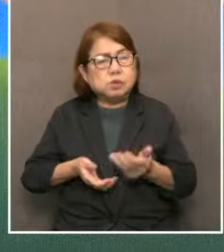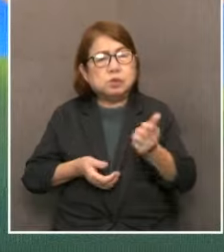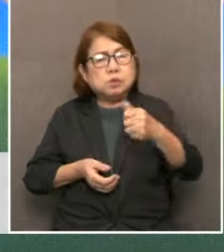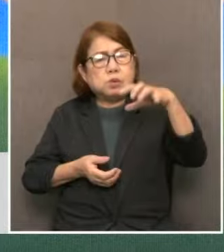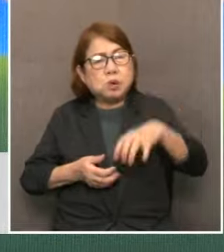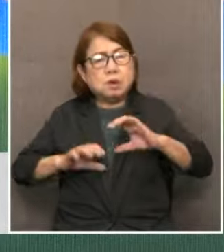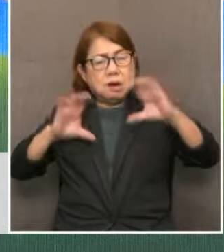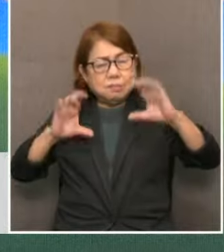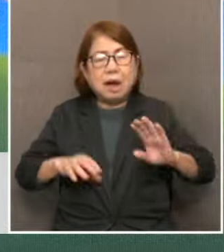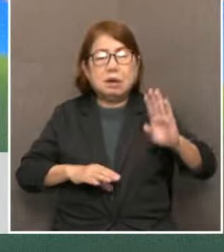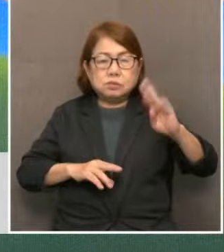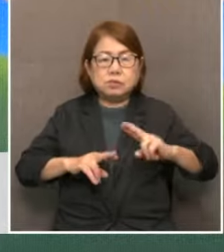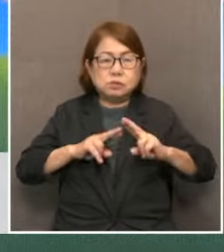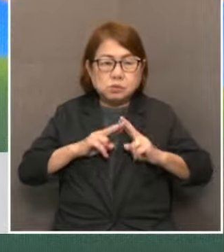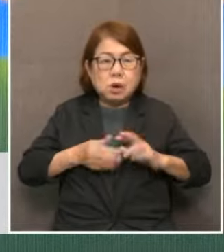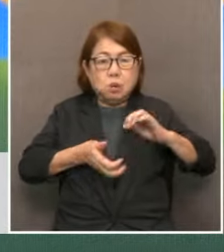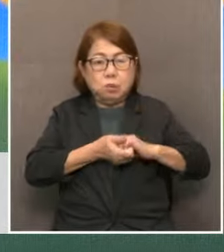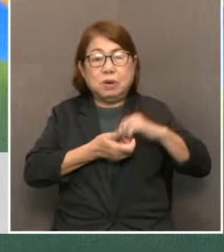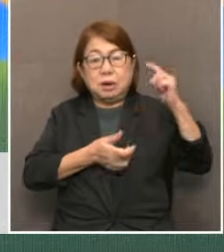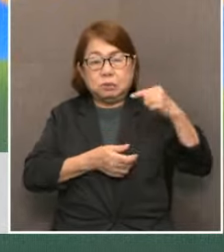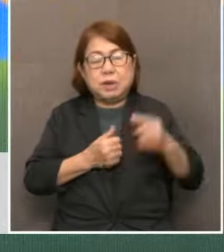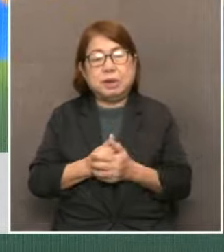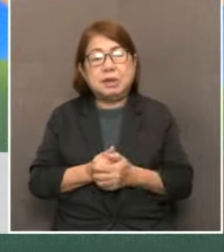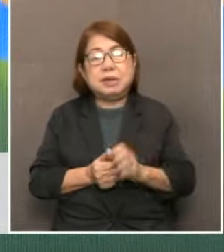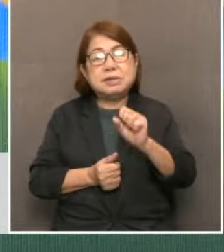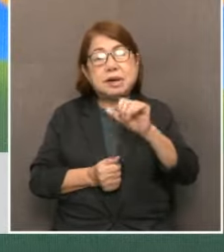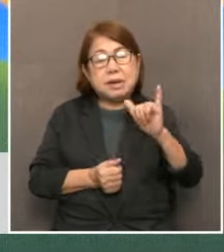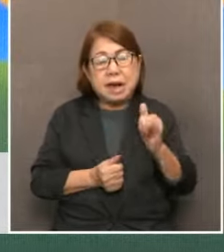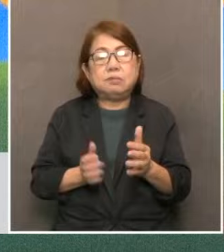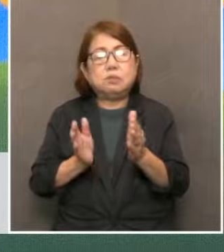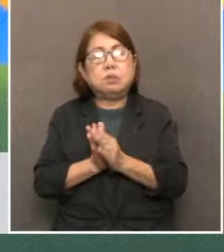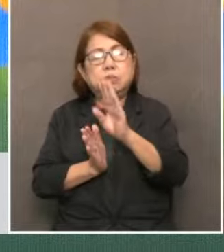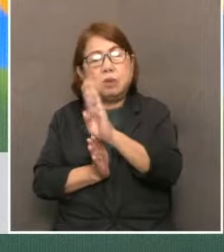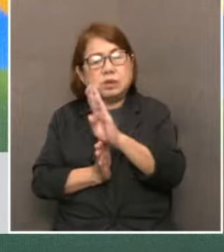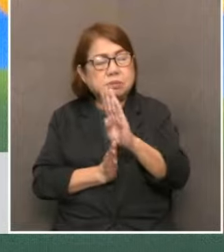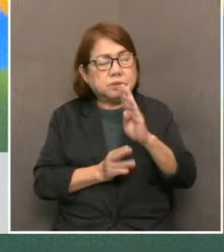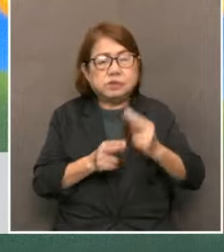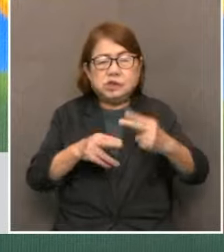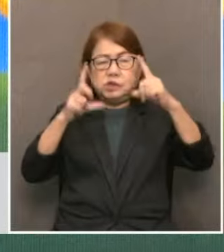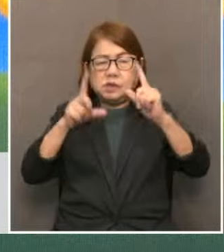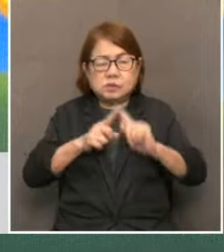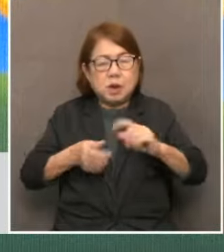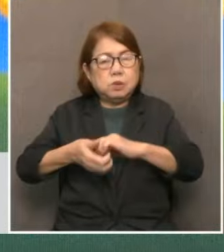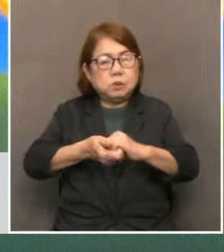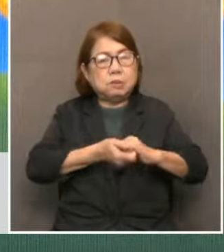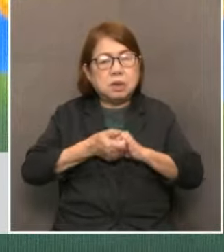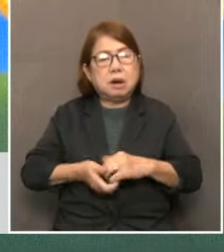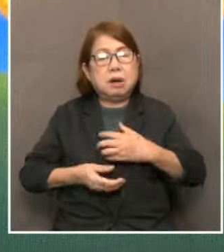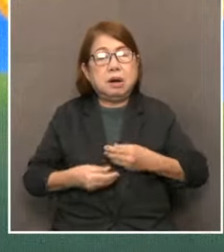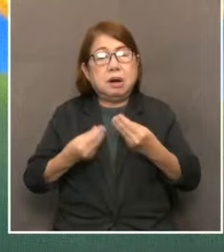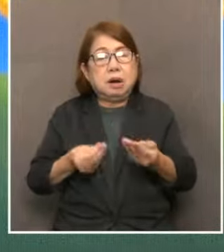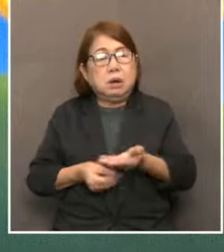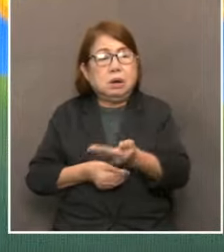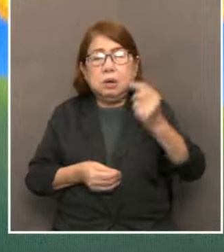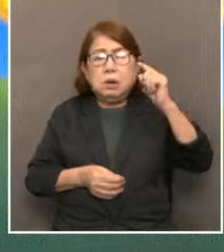พิวัฒน์ก็คือเป็นตัวตั้งตัวตีที่ดีแล้วก็มี Yellow Channelที่อยู่ Behind theแล้วก็มีบางกอกพด้วยคือเราอยากจะให้หลายๆท่านนะคะที่ไม่รู้จัก